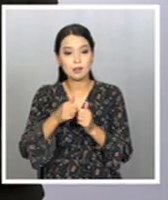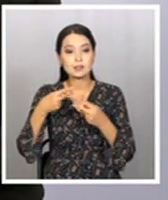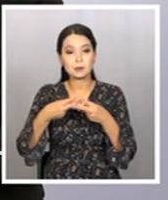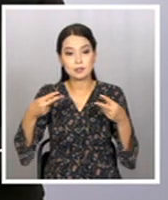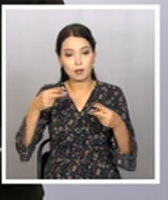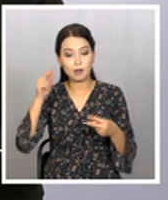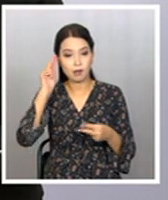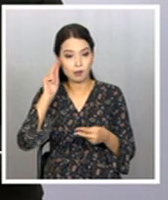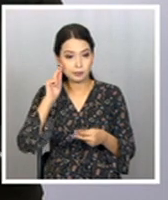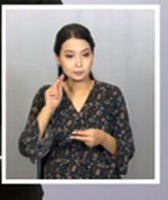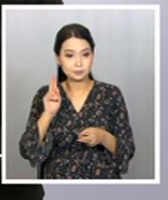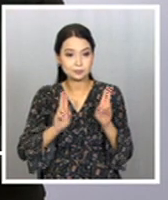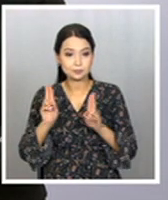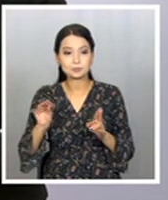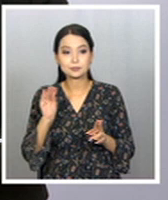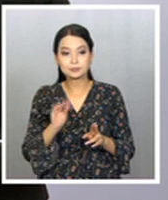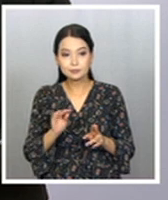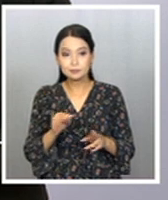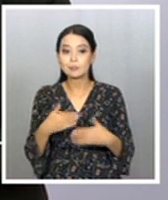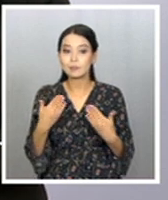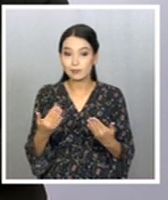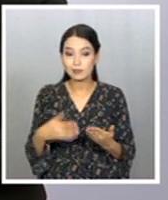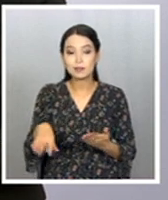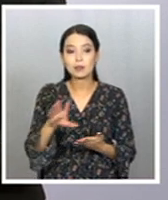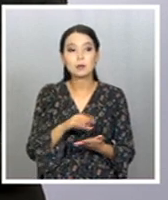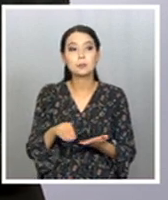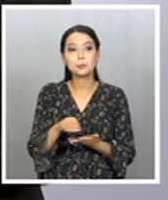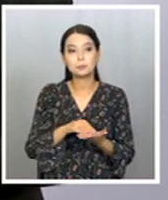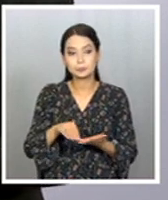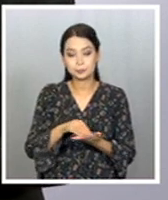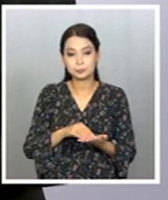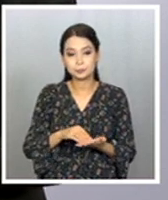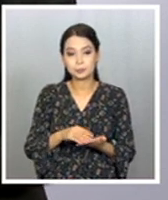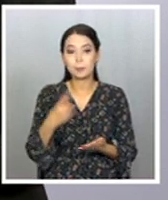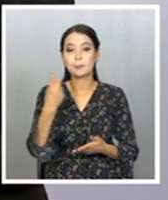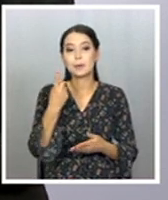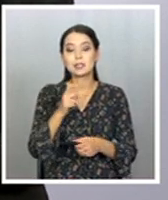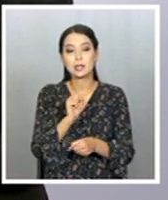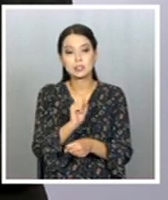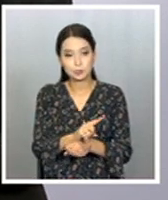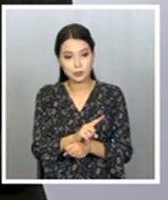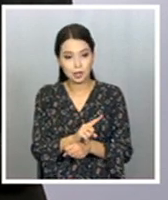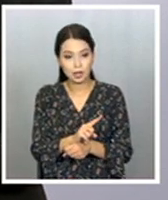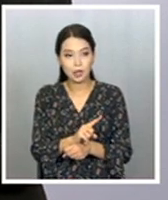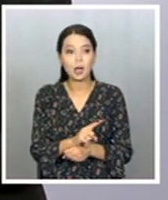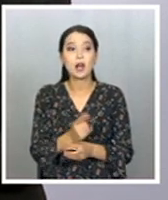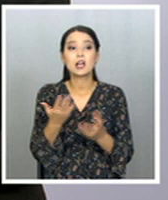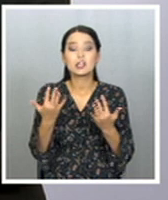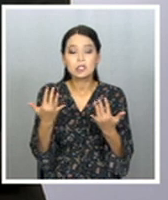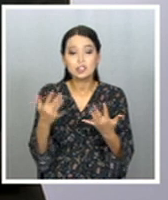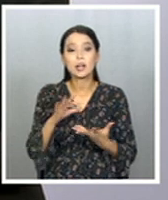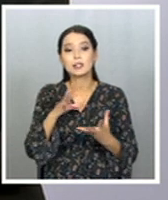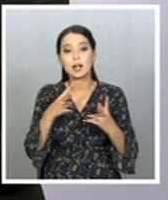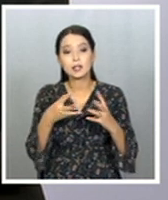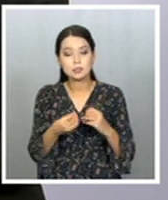пайдаланамыз. Олай болса, қайтадан есебімізге көшейік. Бірінші есепте, неше тәсілмен